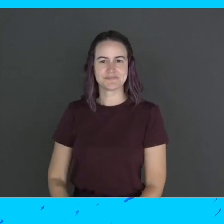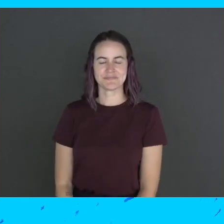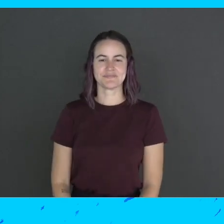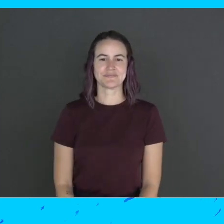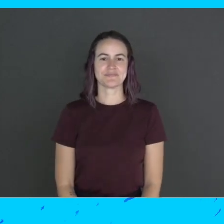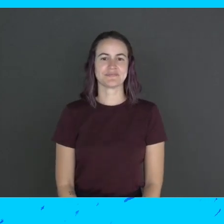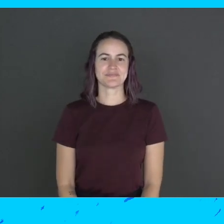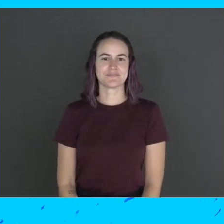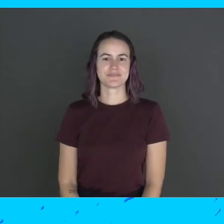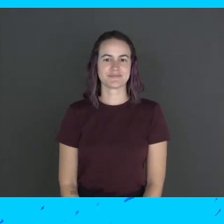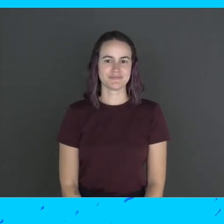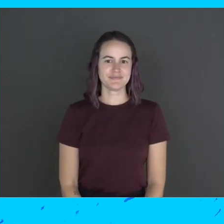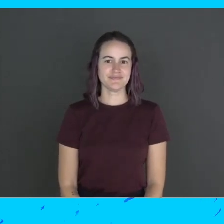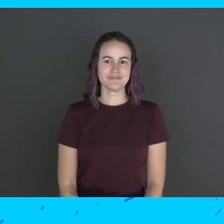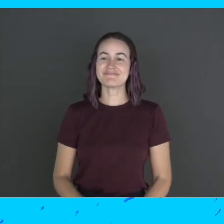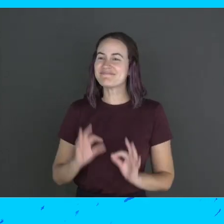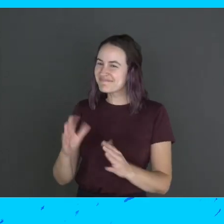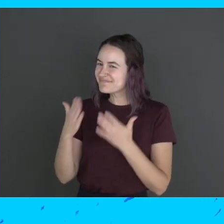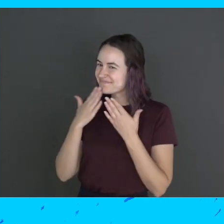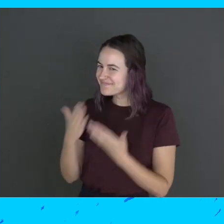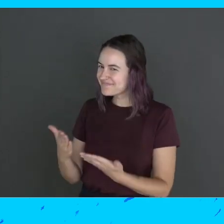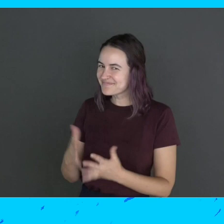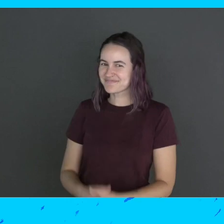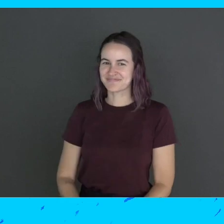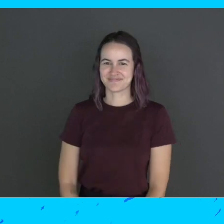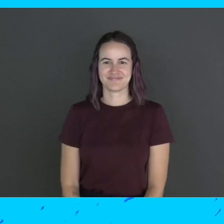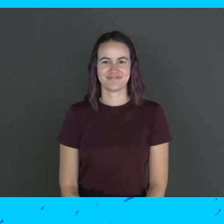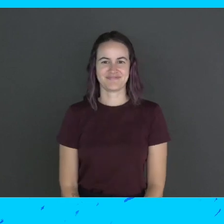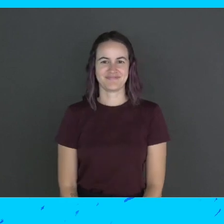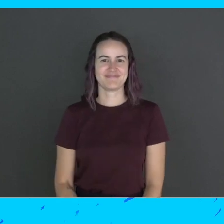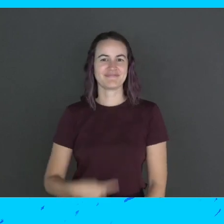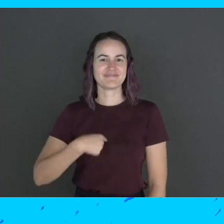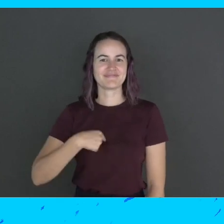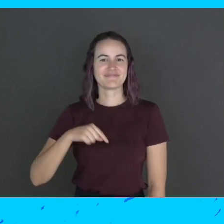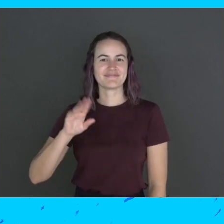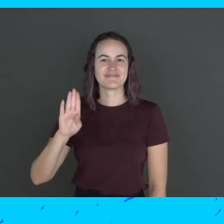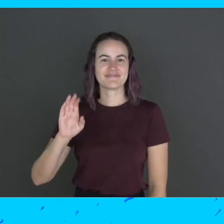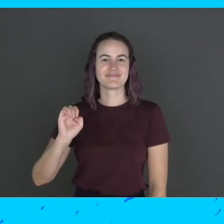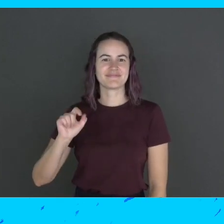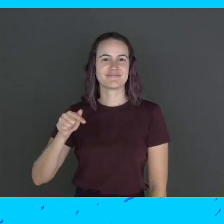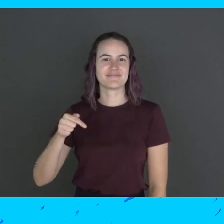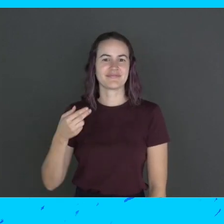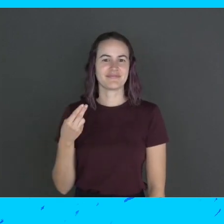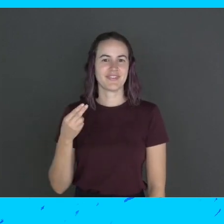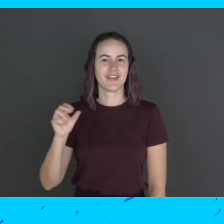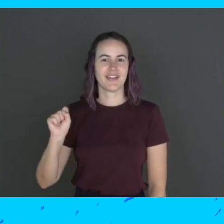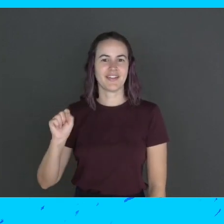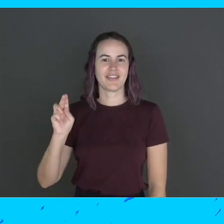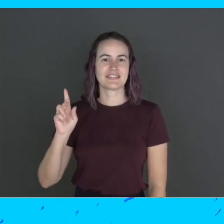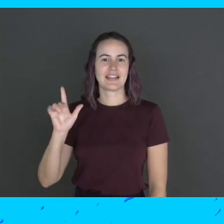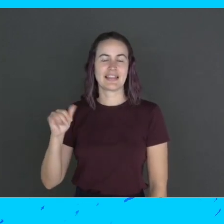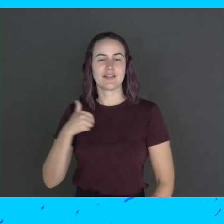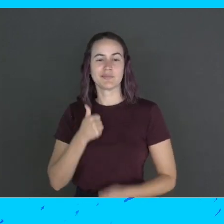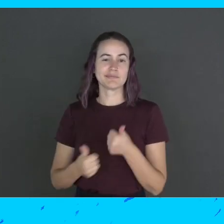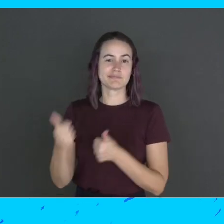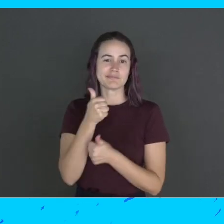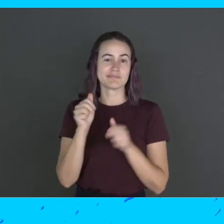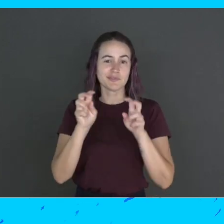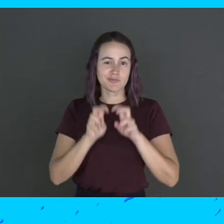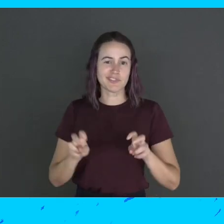Institute sur les coûts d'investissement pour fournir les méthodes